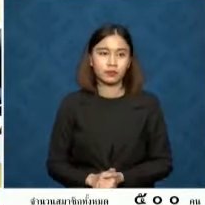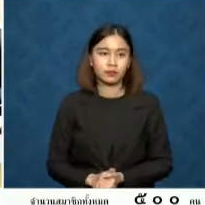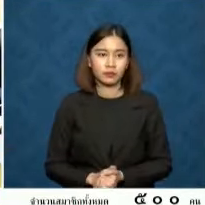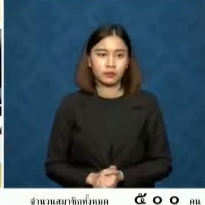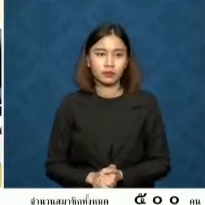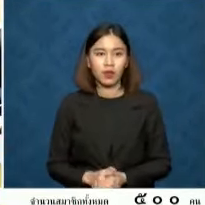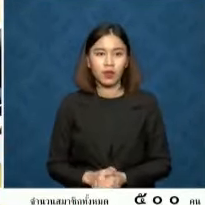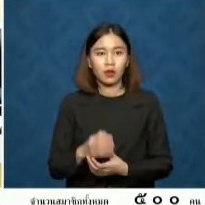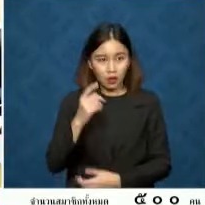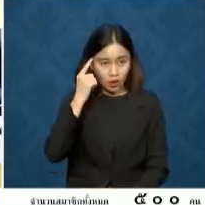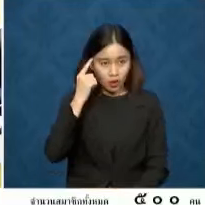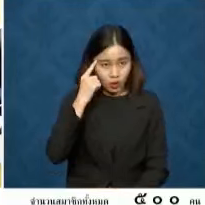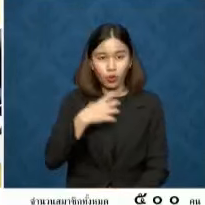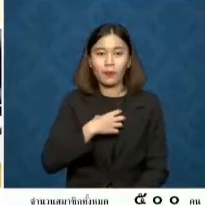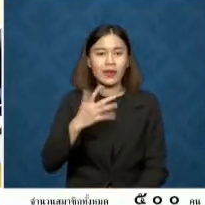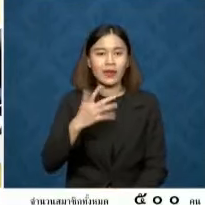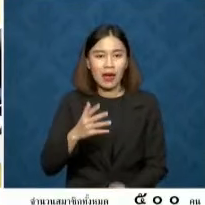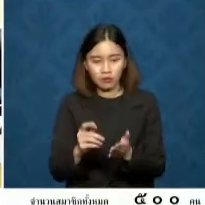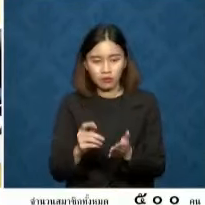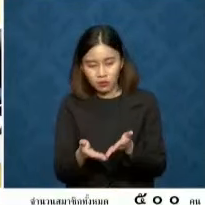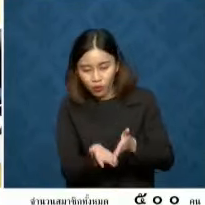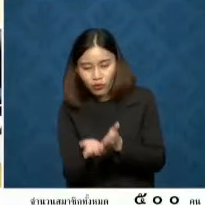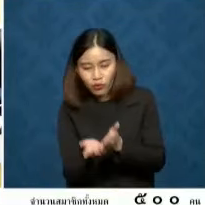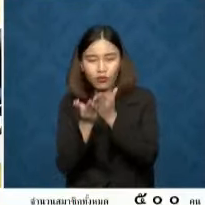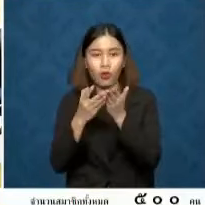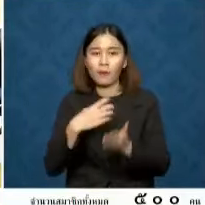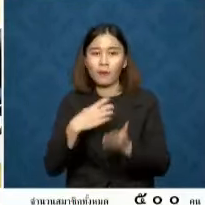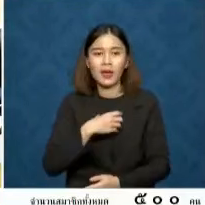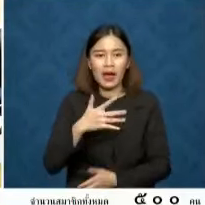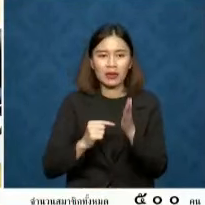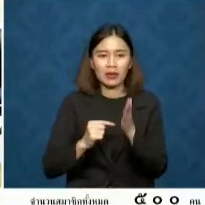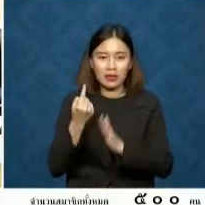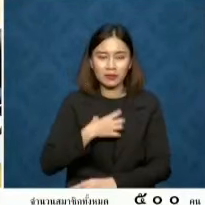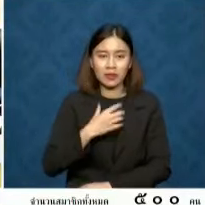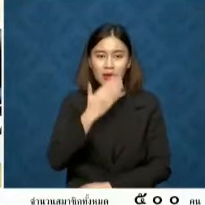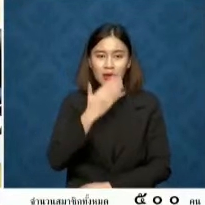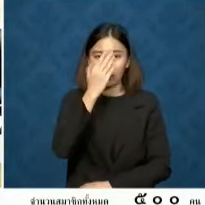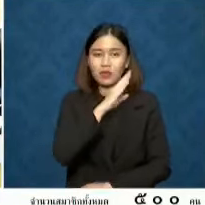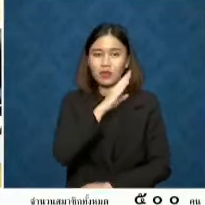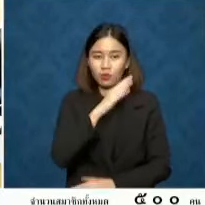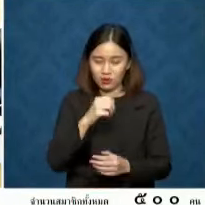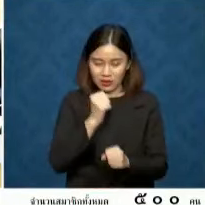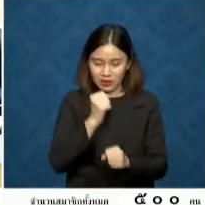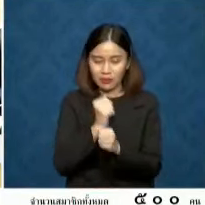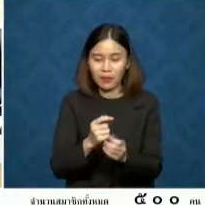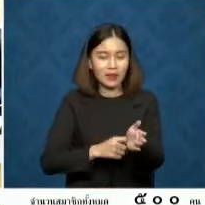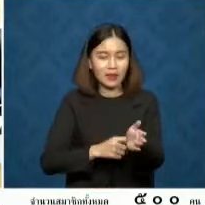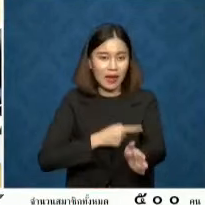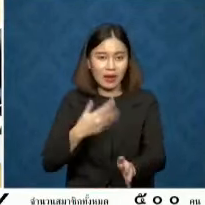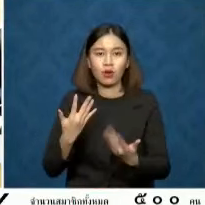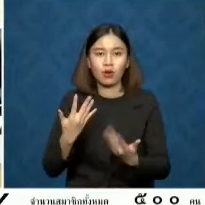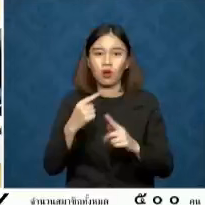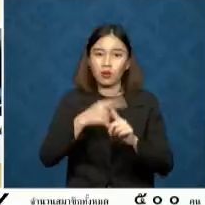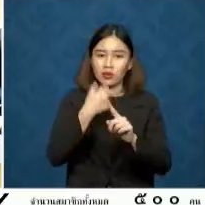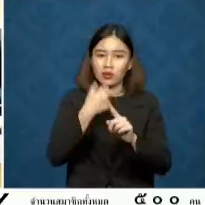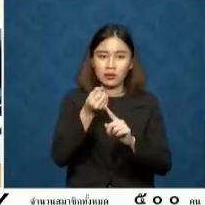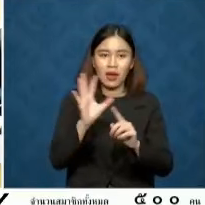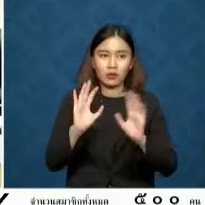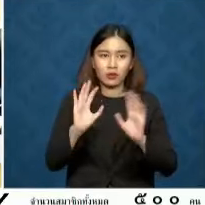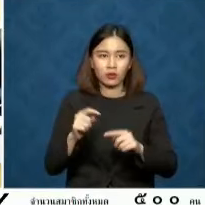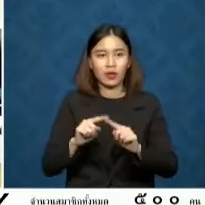คือเรารู้ครับว่าท่านไม่ต้องการจะกู้อยู่หรอกไม่ต้องการจะกู้แต่แรกแล้วเพราะถ้าจะกู้เนี่ยมันขึ้นมานานแล้วครับไม่ต้องรอมา15เดือนหรอกแต่